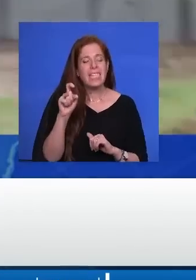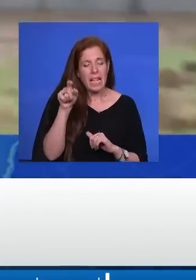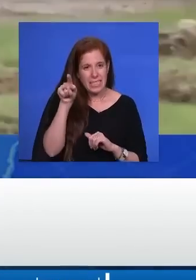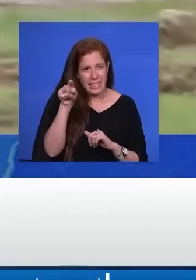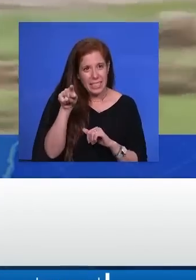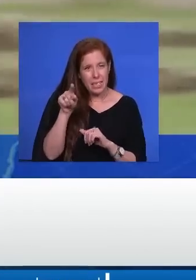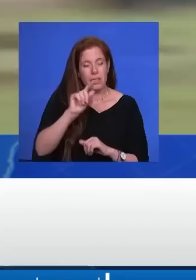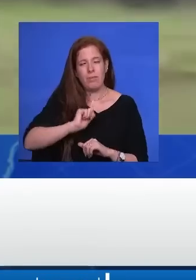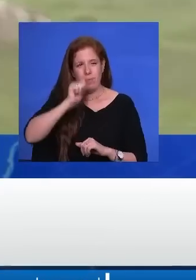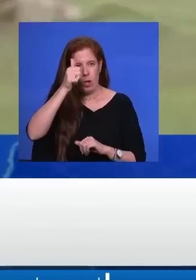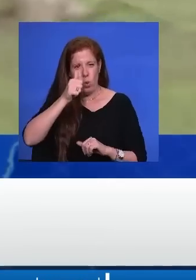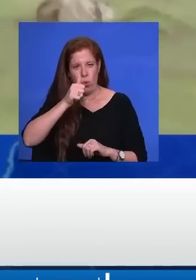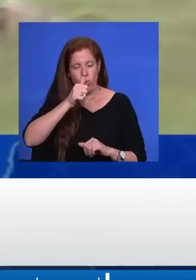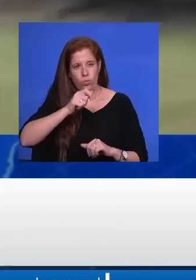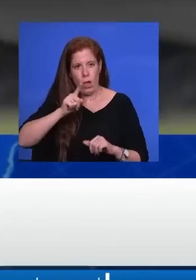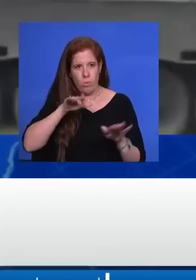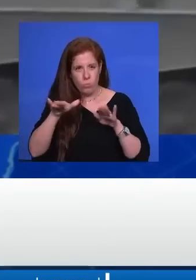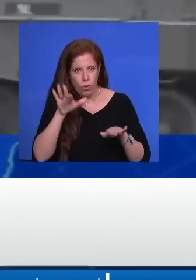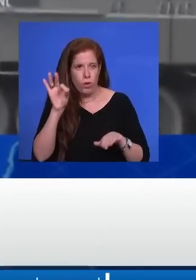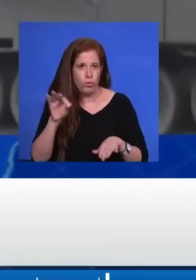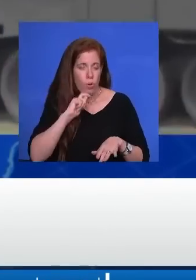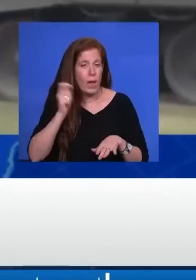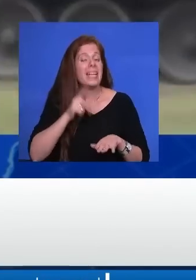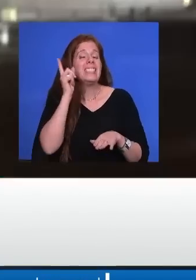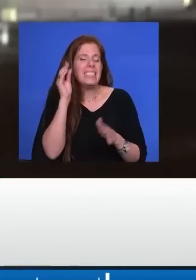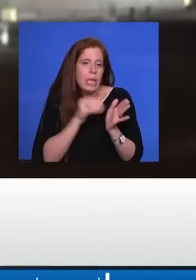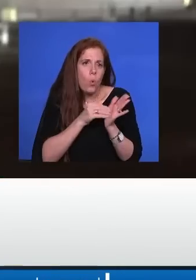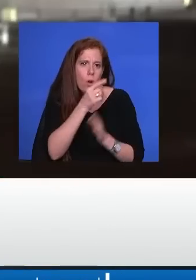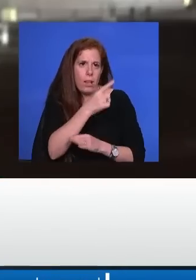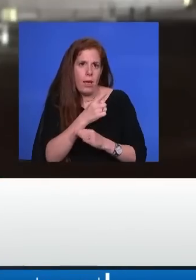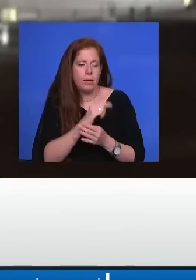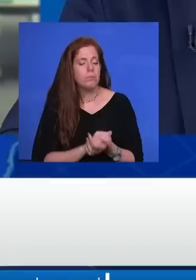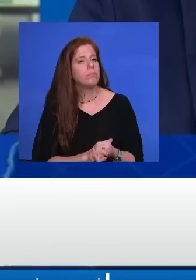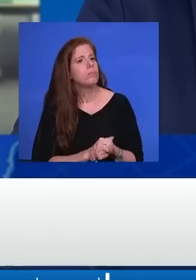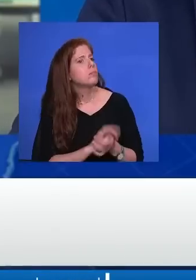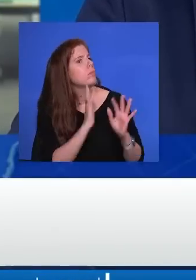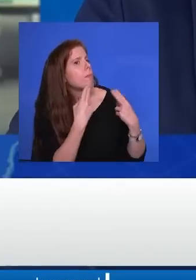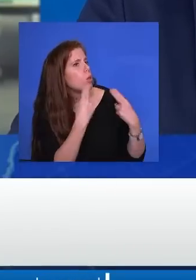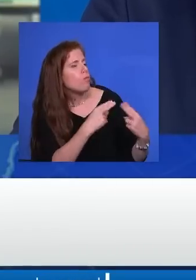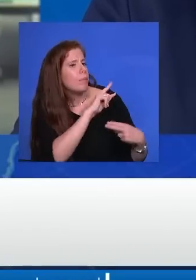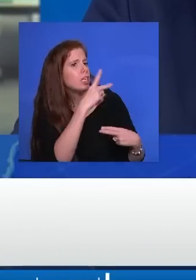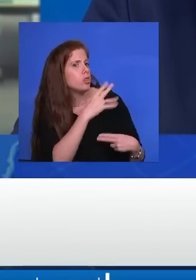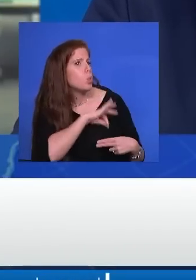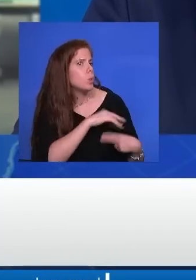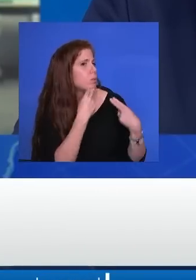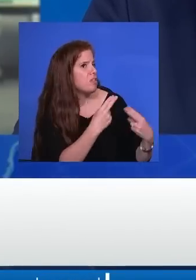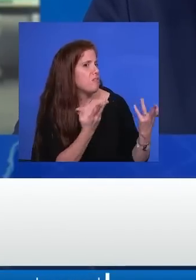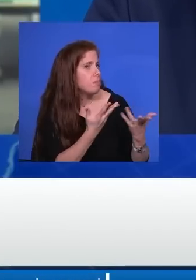כדי אולי לנסות לשנות את מהלך המלחמה מואב. מה התגובה בצד השני ברוסיה?